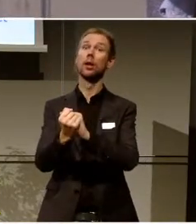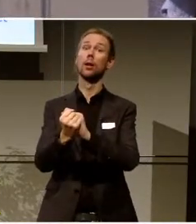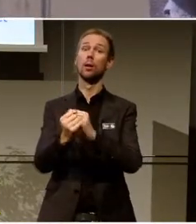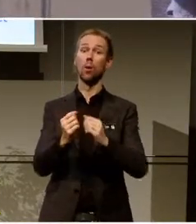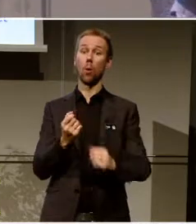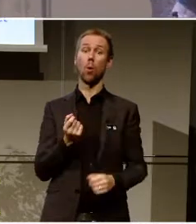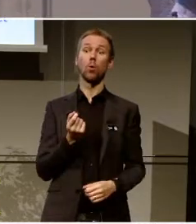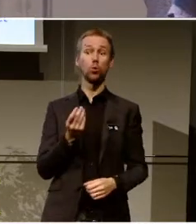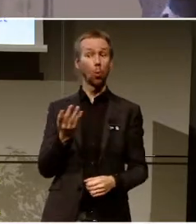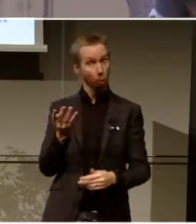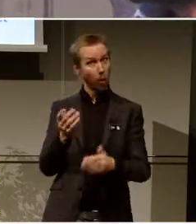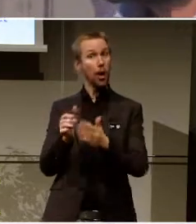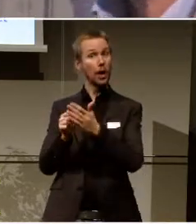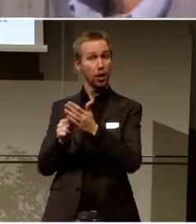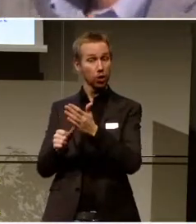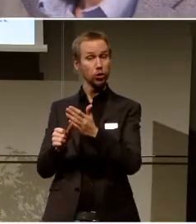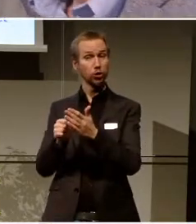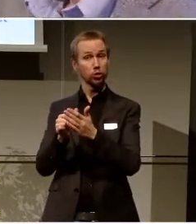yrken kommer